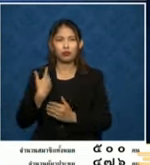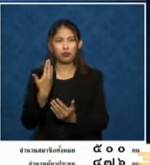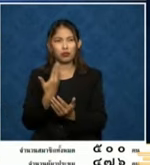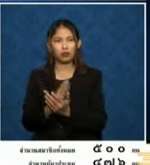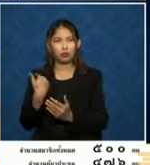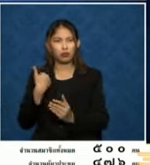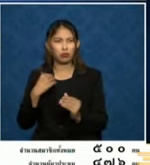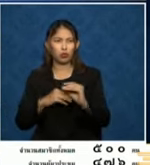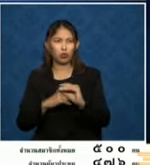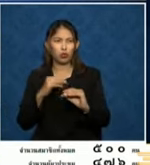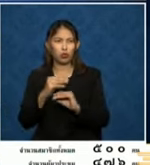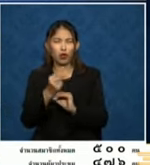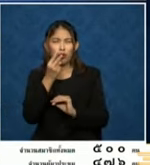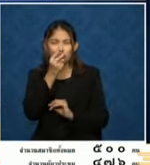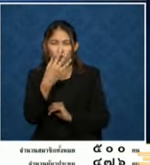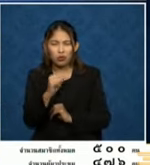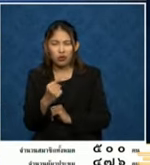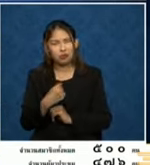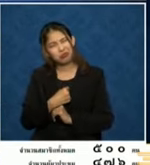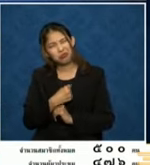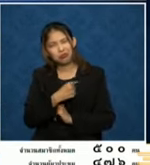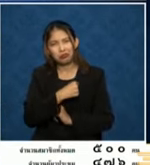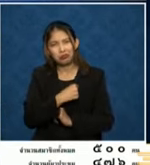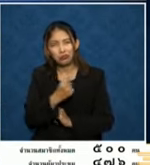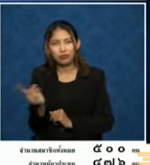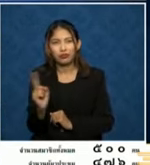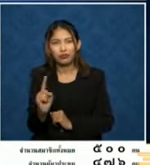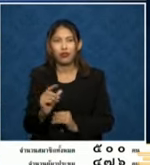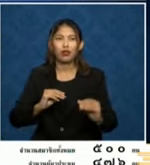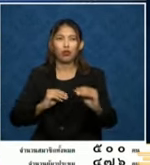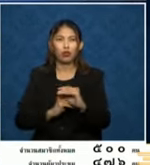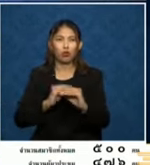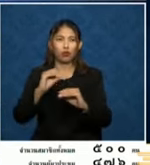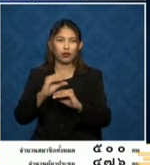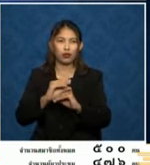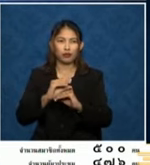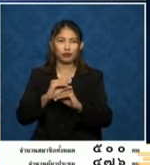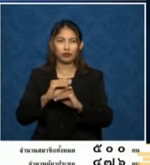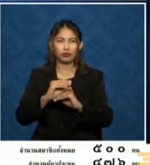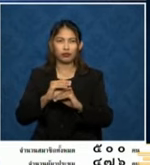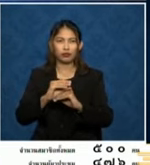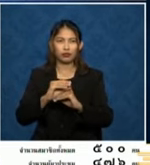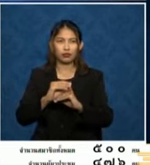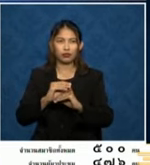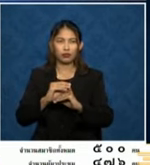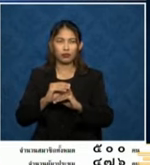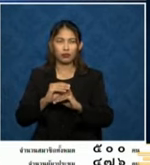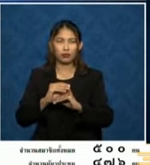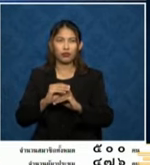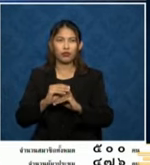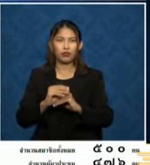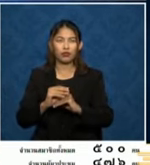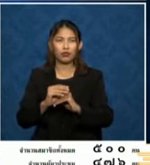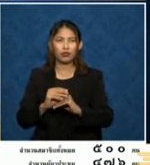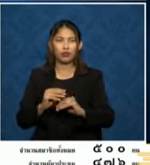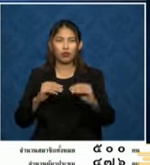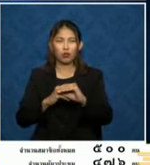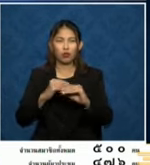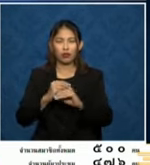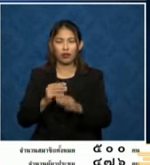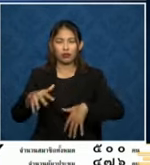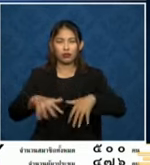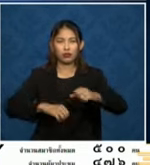1โครงการนะครับที่ผมติดใจนะครับนั่นก็คือโครงการ ที่ให้การศึกษาเยาวชนในโ